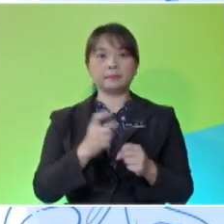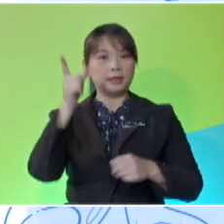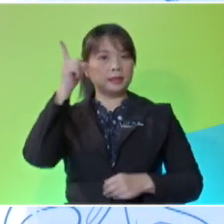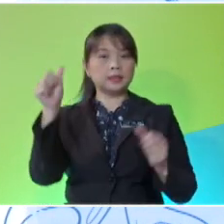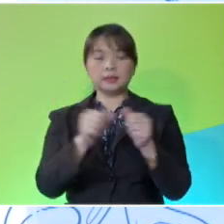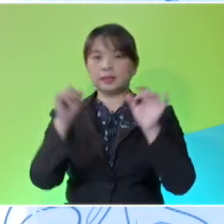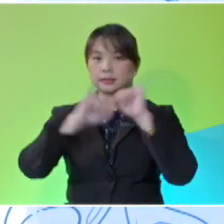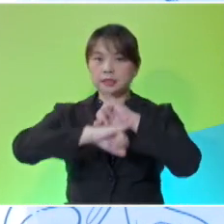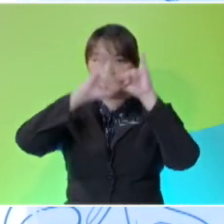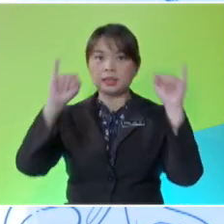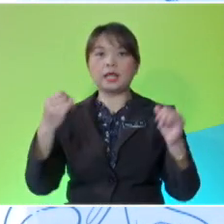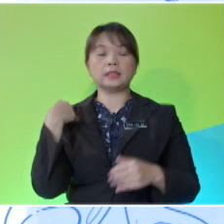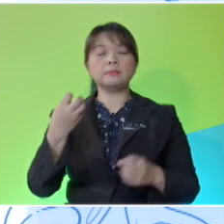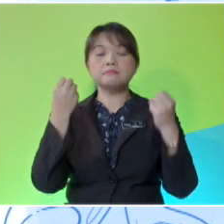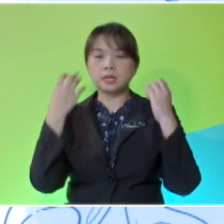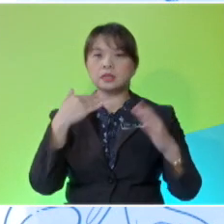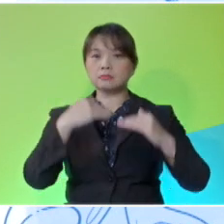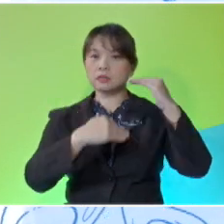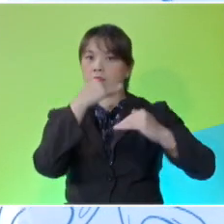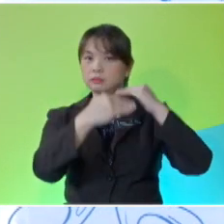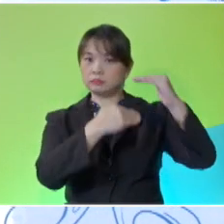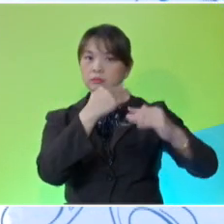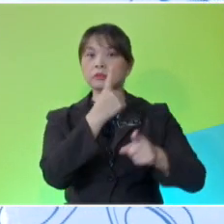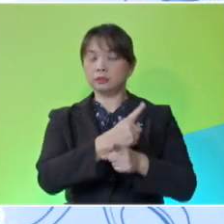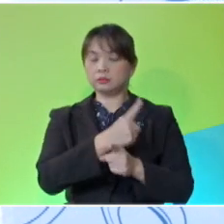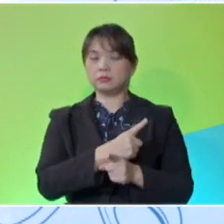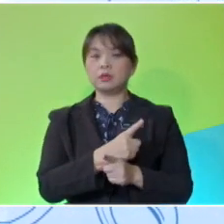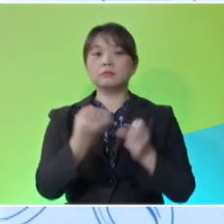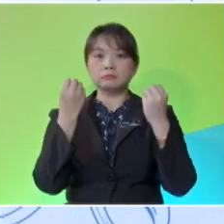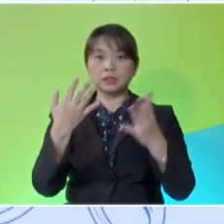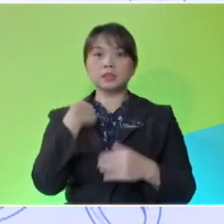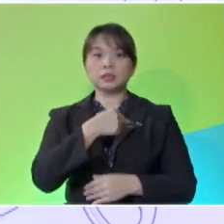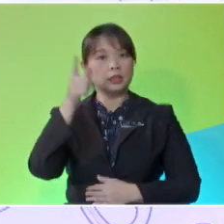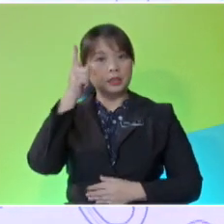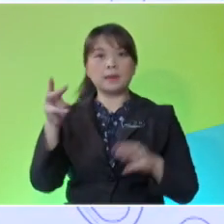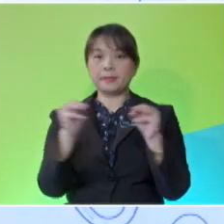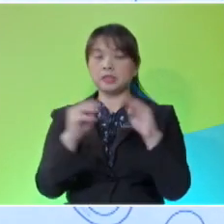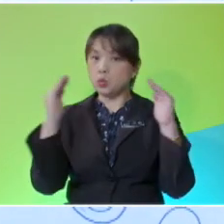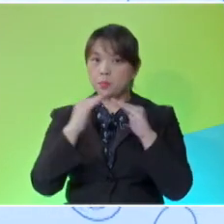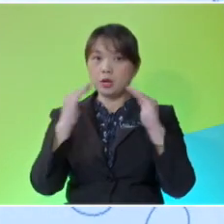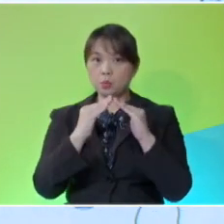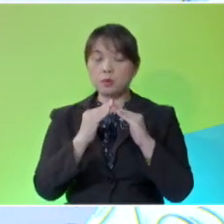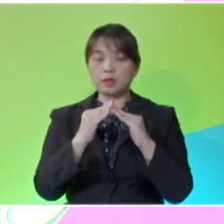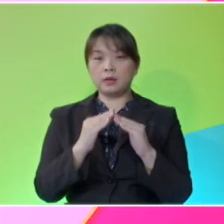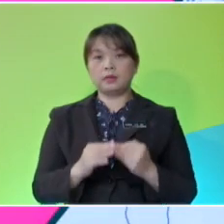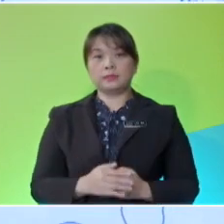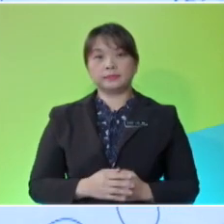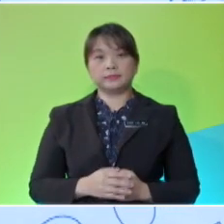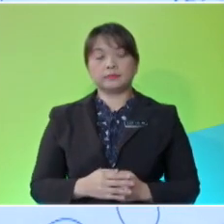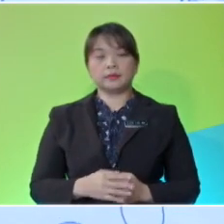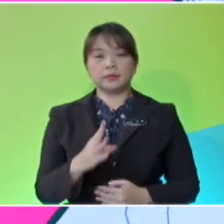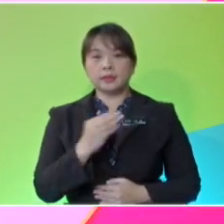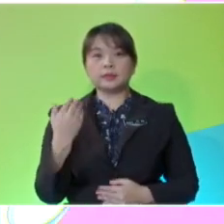ada banyak bangunan Betul tak dan ada banyak juga kita nampak macam rumah bertempatan dan kita juga dapat lihat Aduh